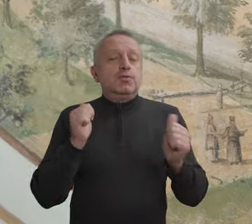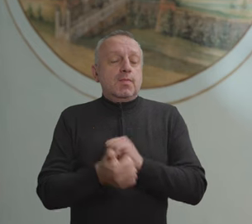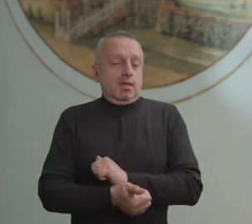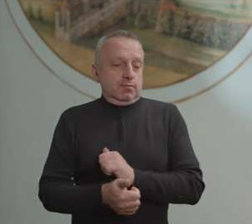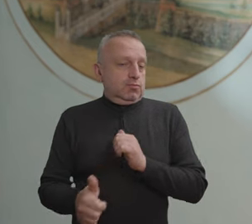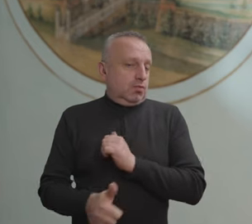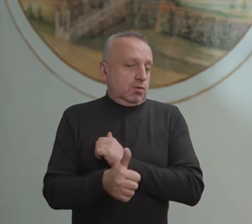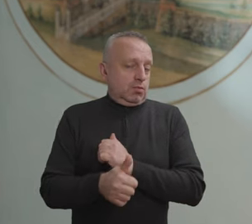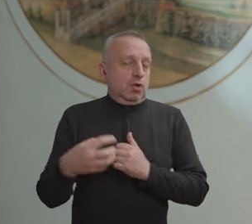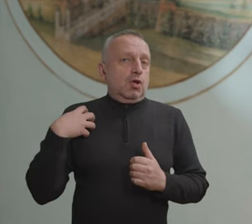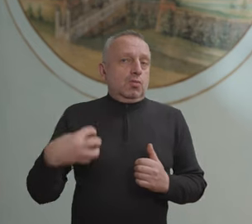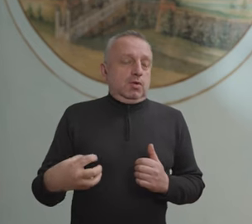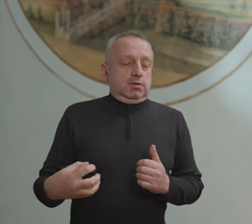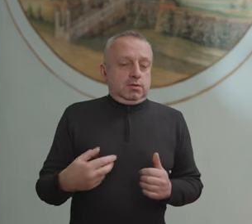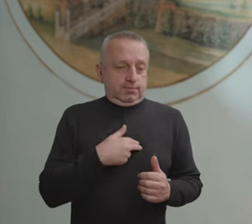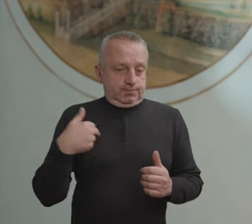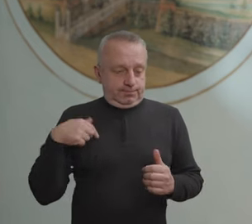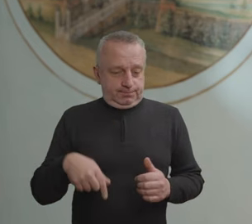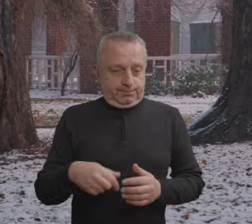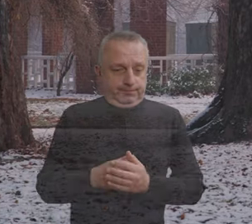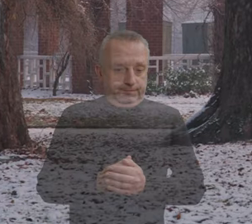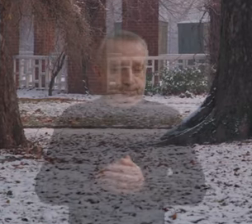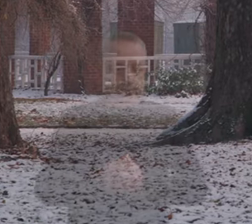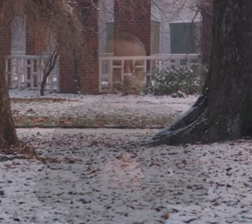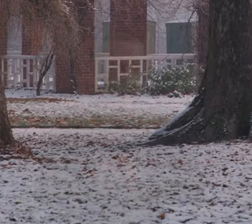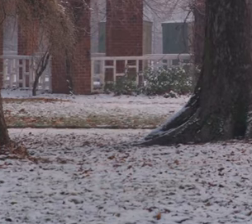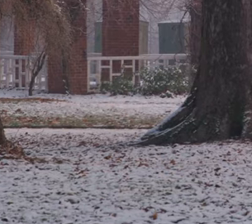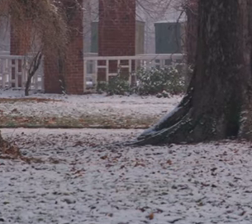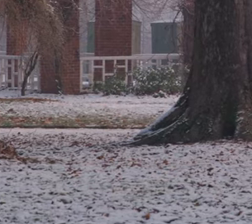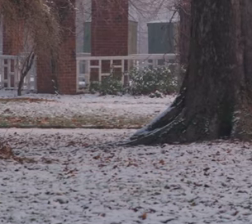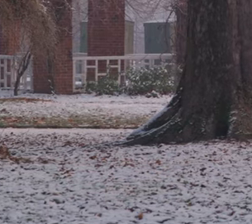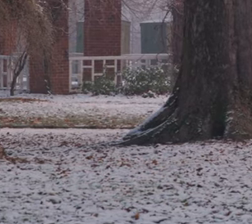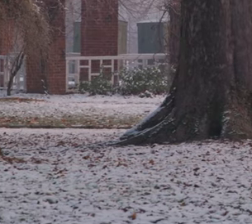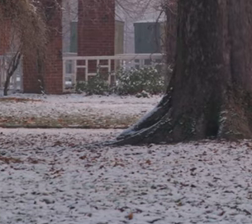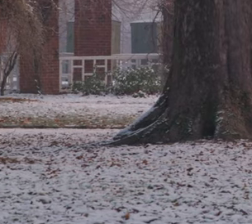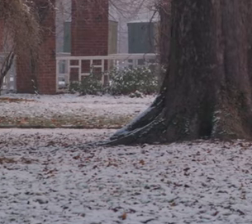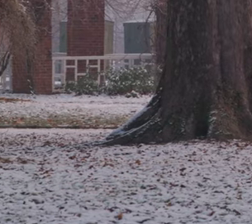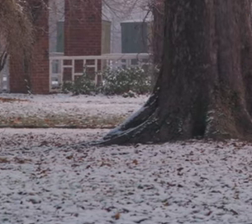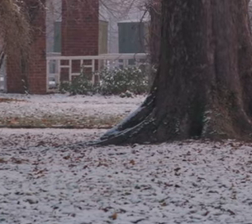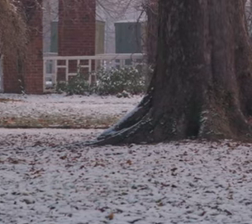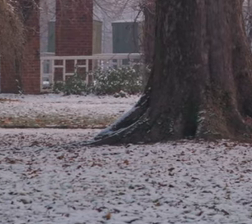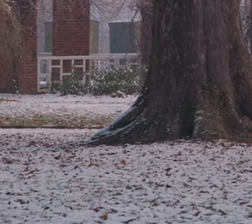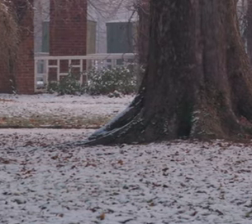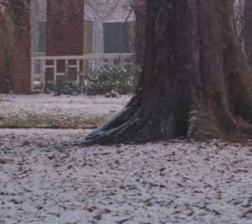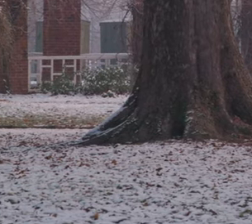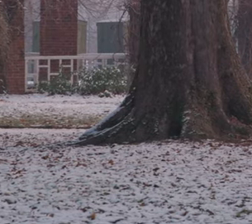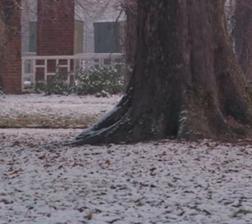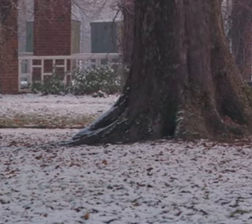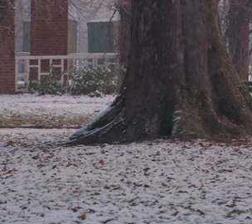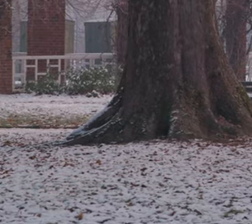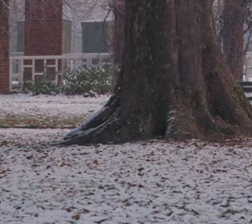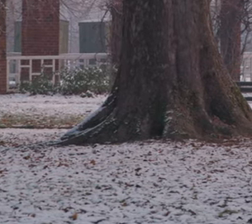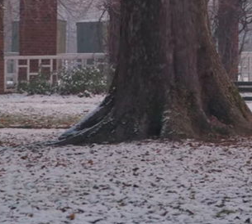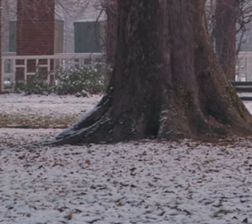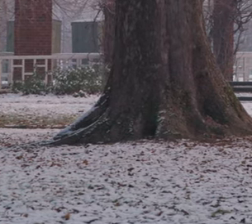zmianę sposobu gospodarowania ordynacją łańcucką. Przeszedł z gospodarki pańszczyzny zdzierżawianej na gospodarkę czynszową.